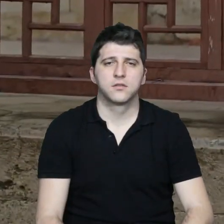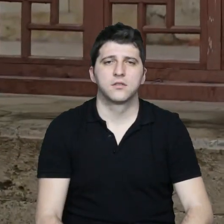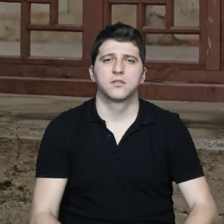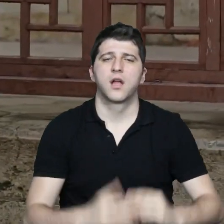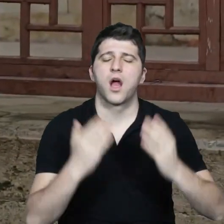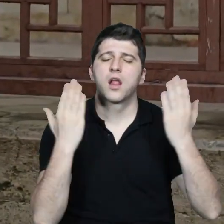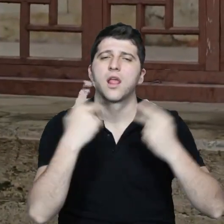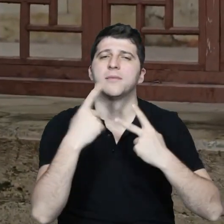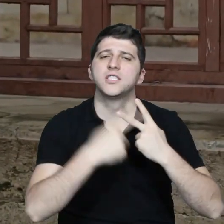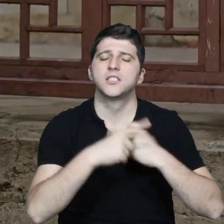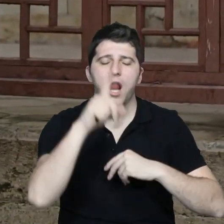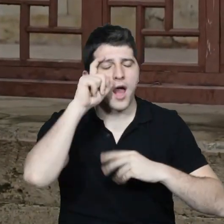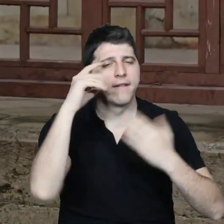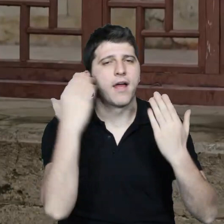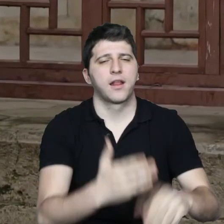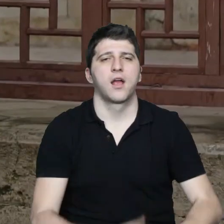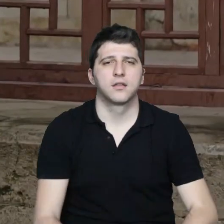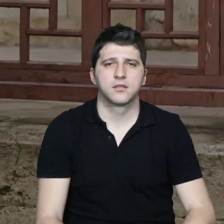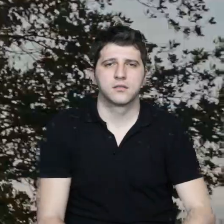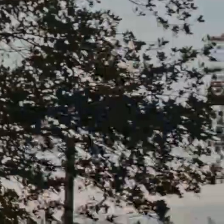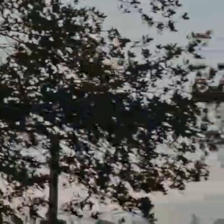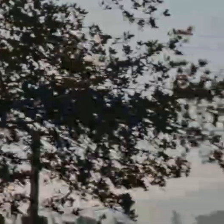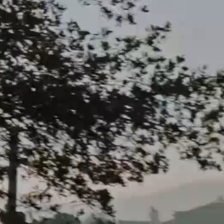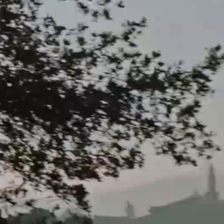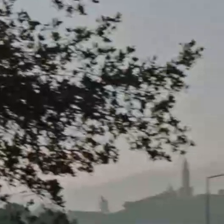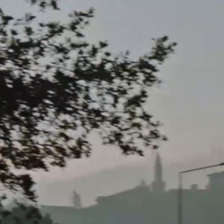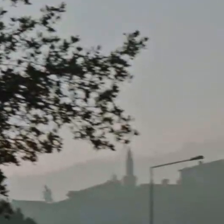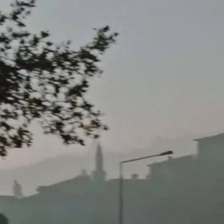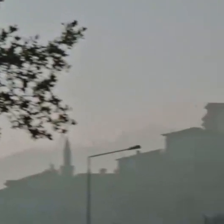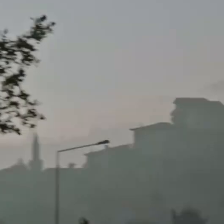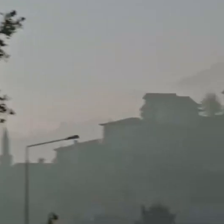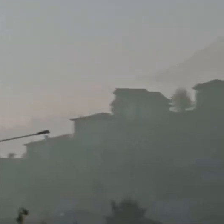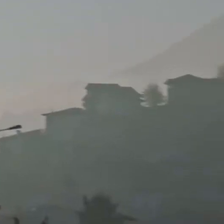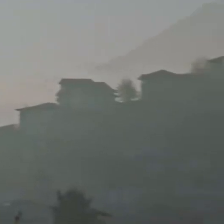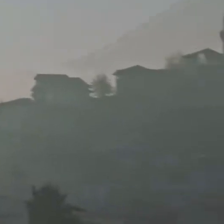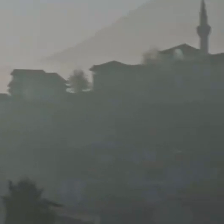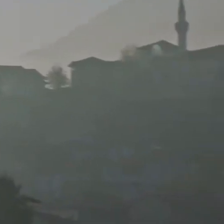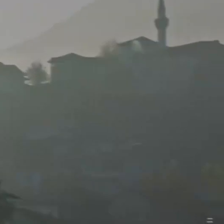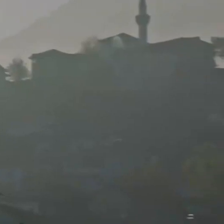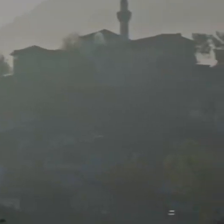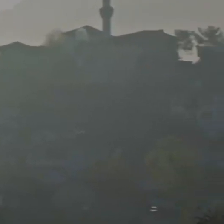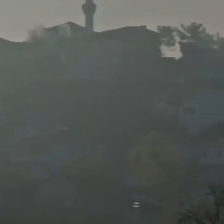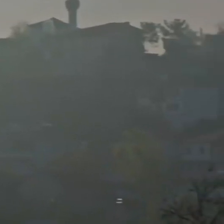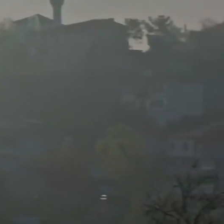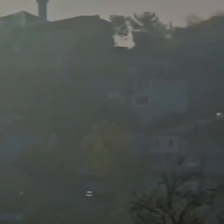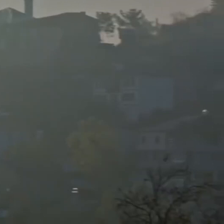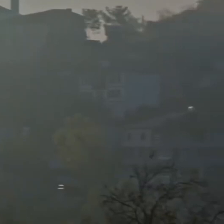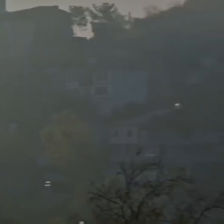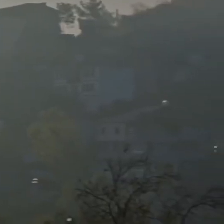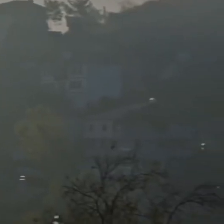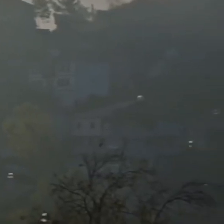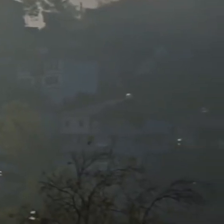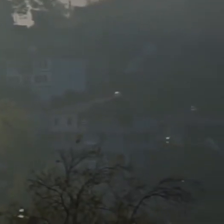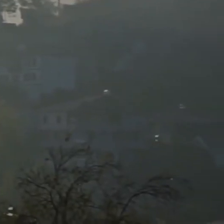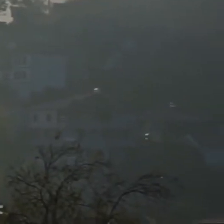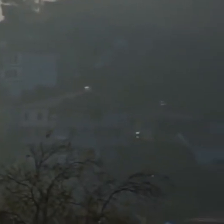Allah'ım sen bu Yaşar Kuhn'a akıl fikir ver. Ağaç dallarının arasından sızan güneş ışığı hayli zayıf, yana kayılarak